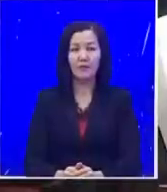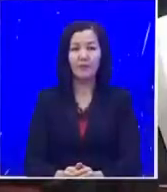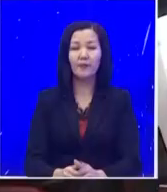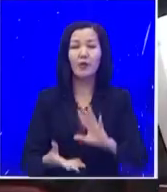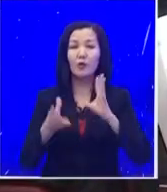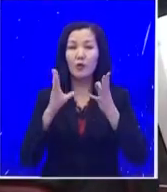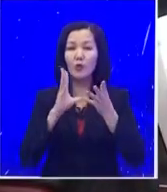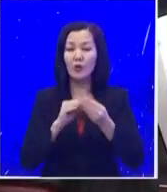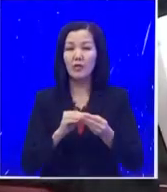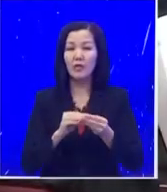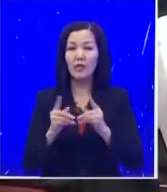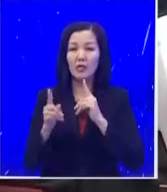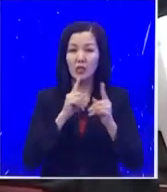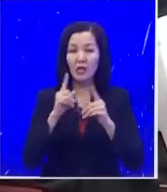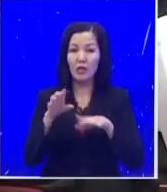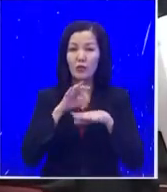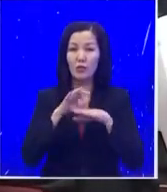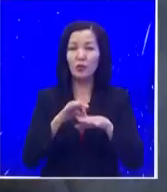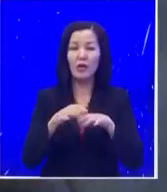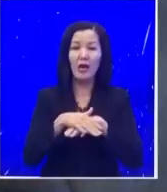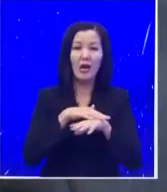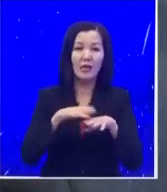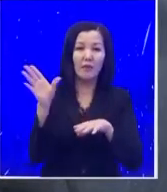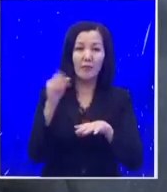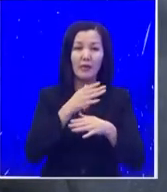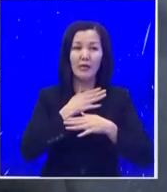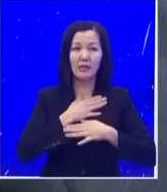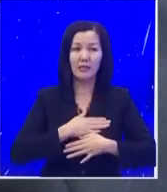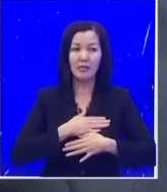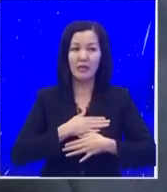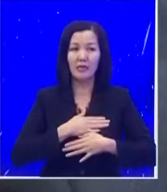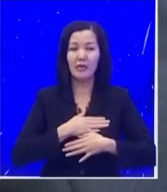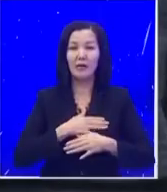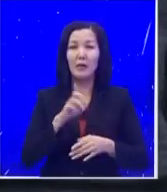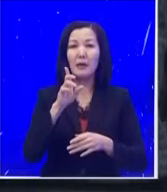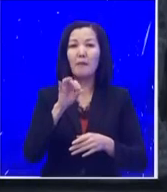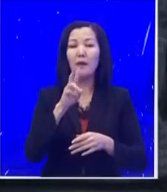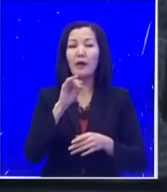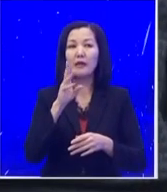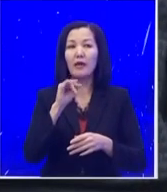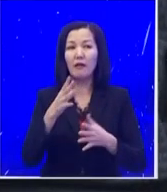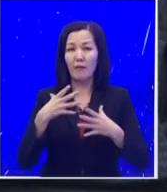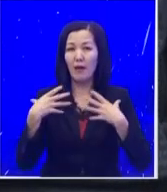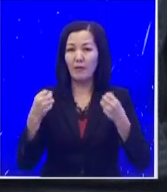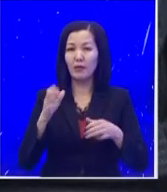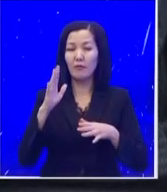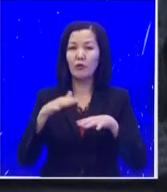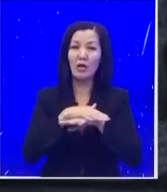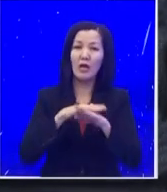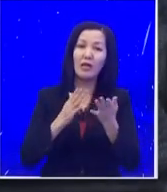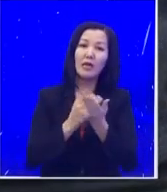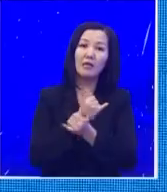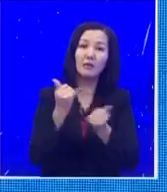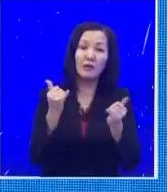Тоғатері әкім есебі ойдағыдай өтті. Жұрт жұмысына риза болып тарқасты. Ал Амандық Баталып, амандық болса ел үшін қызмет ете